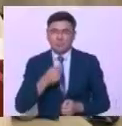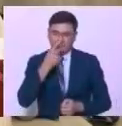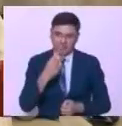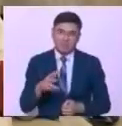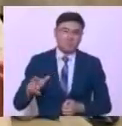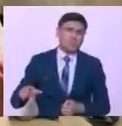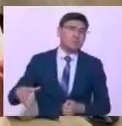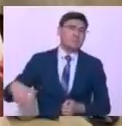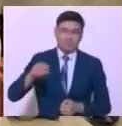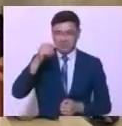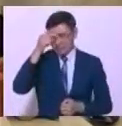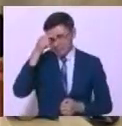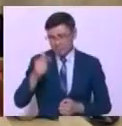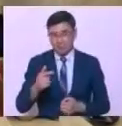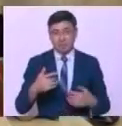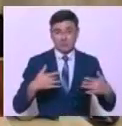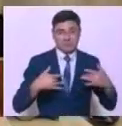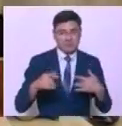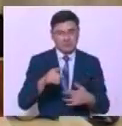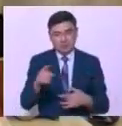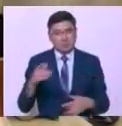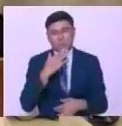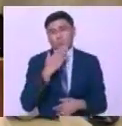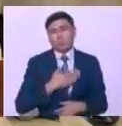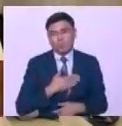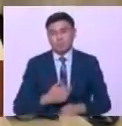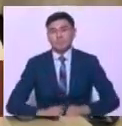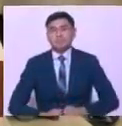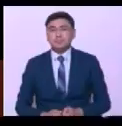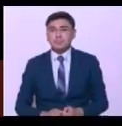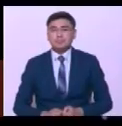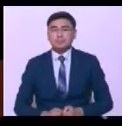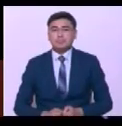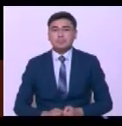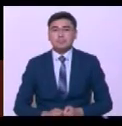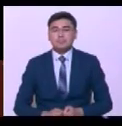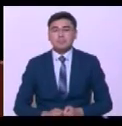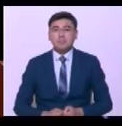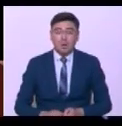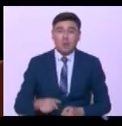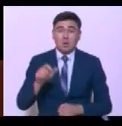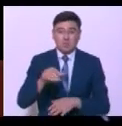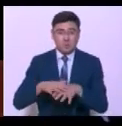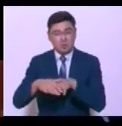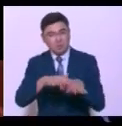что любят театр мы были очень рады выступать пере публикой мм